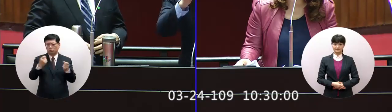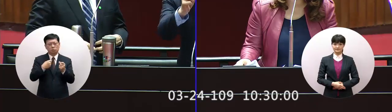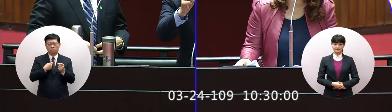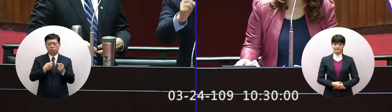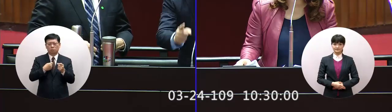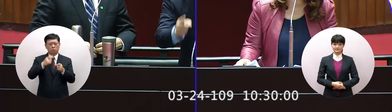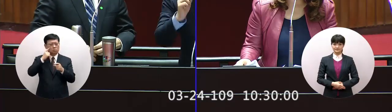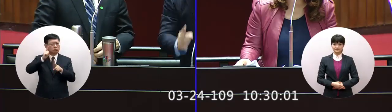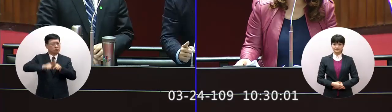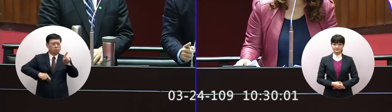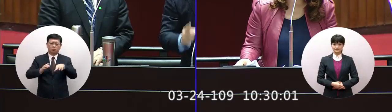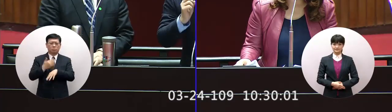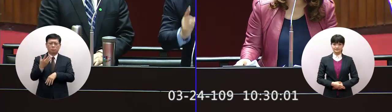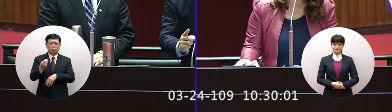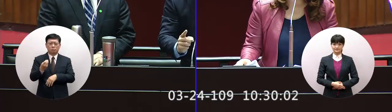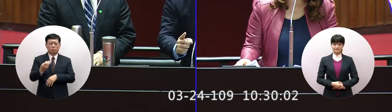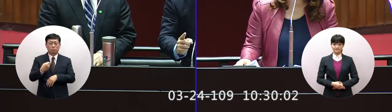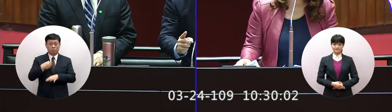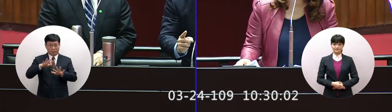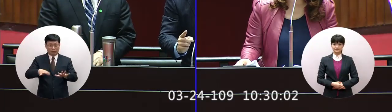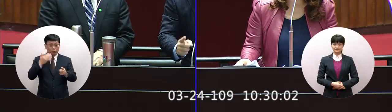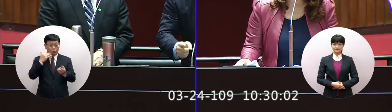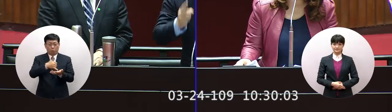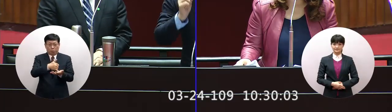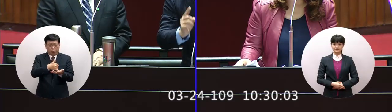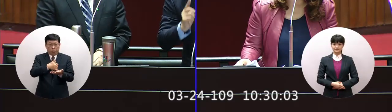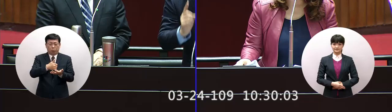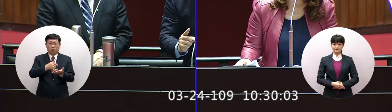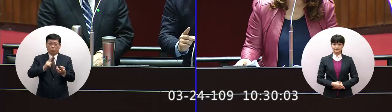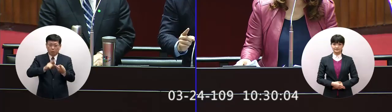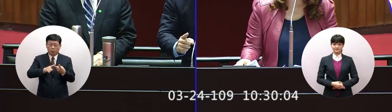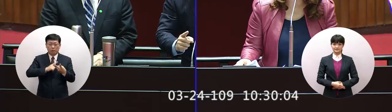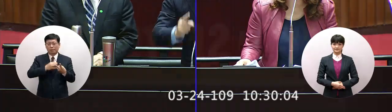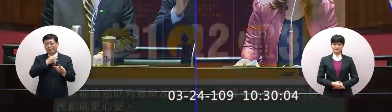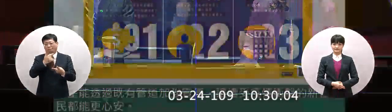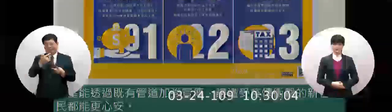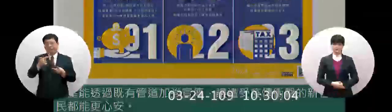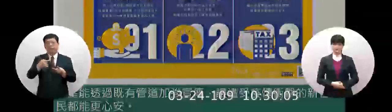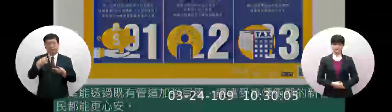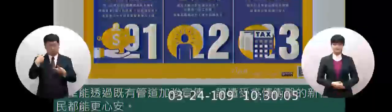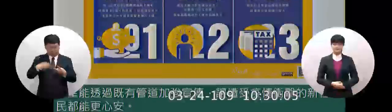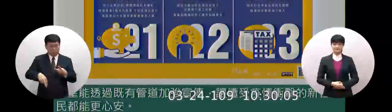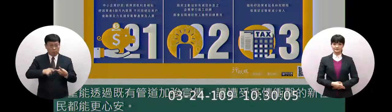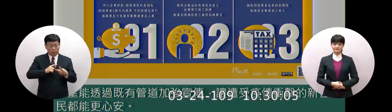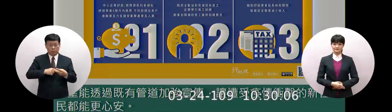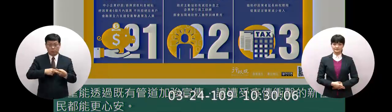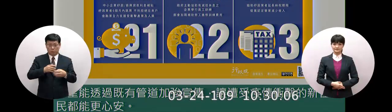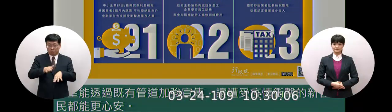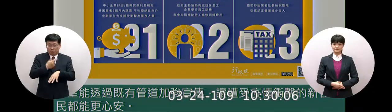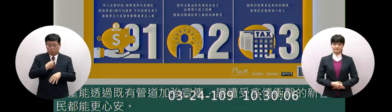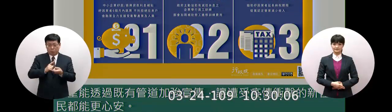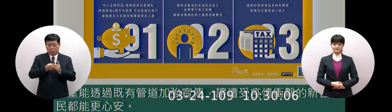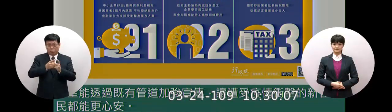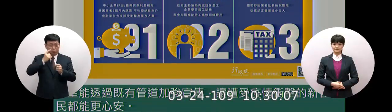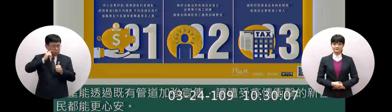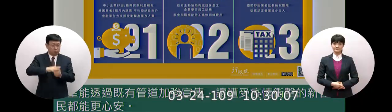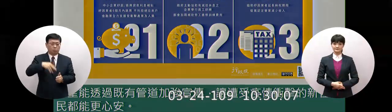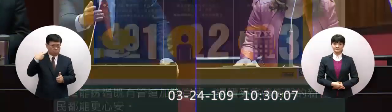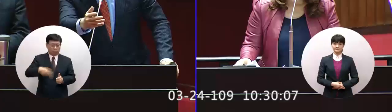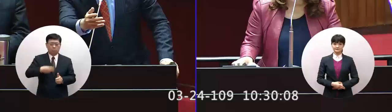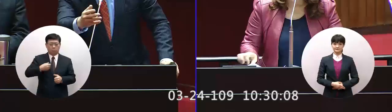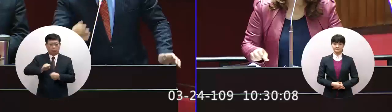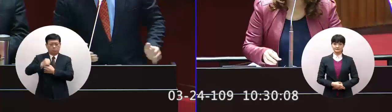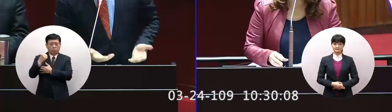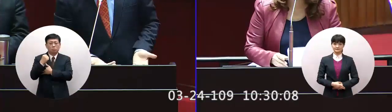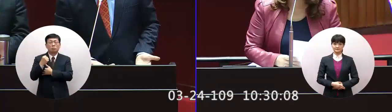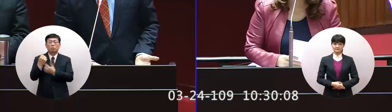别。另外就是对于有特别弱势的，或者是他有特别困难，我们不但不会区别，而且还会加强。所以啊，